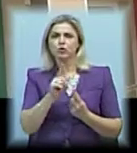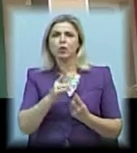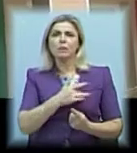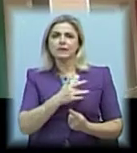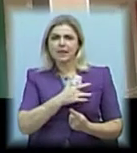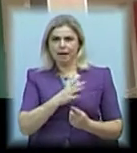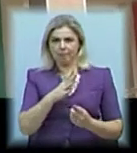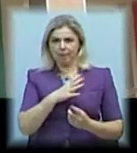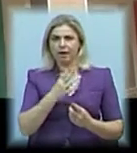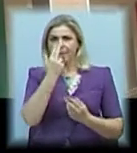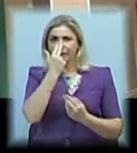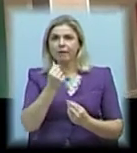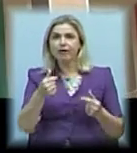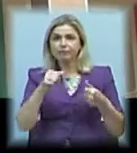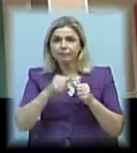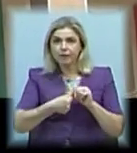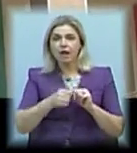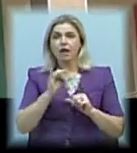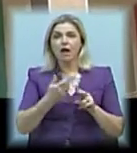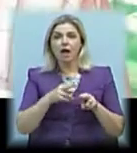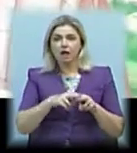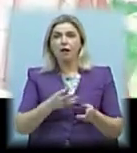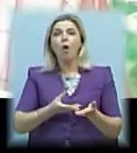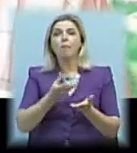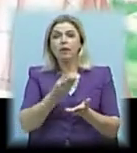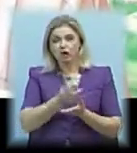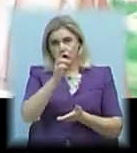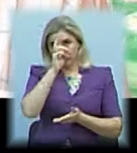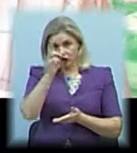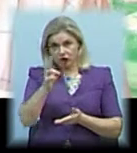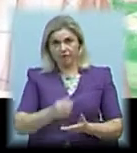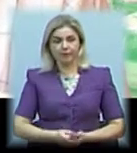не відторгався. Ці імуносупресанти оплачує держава.